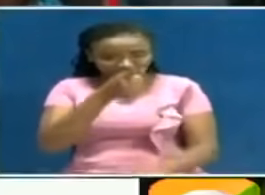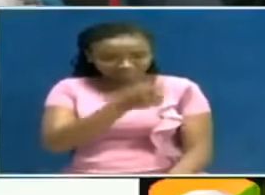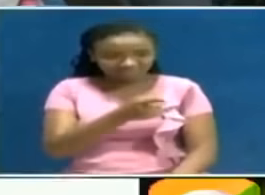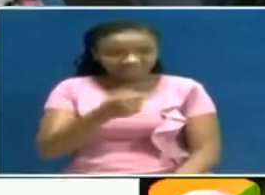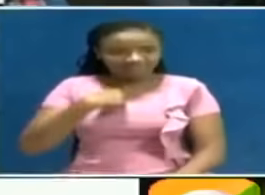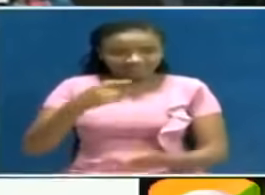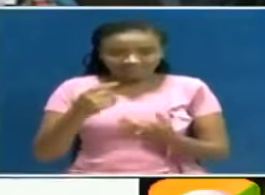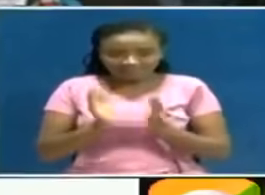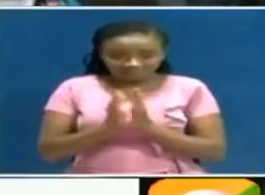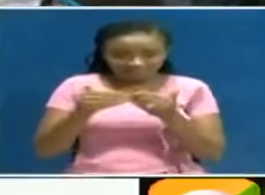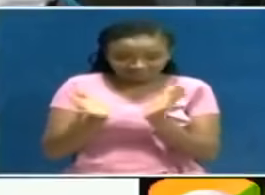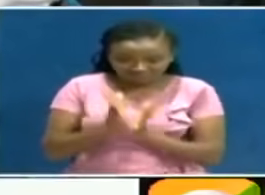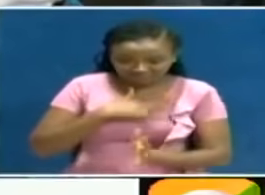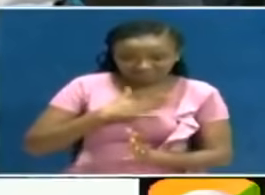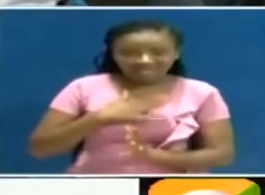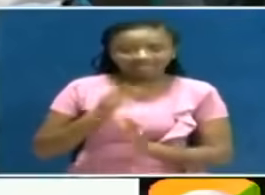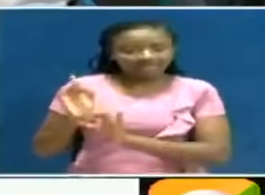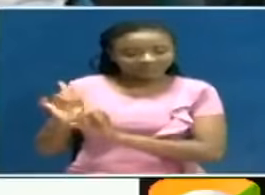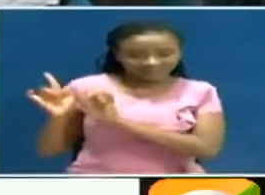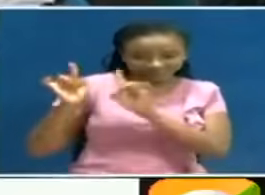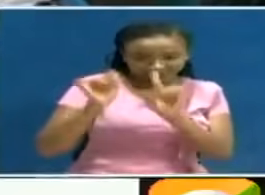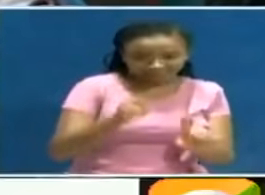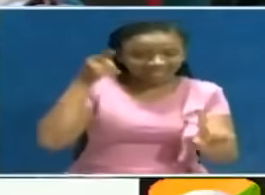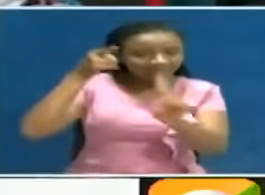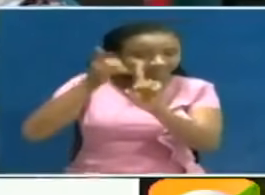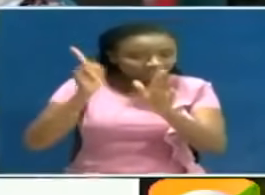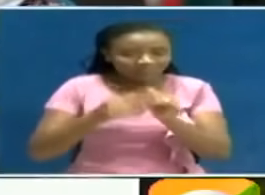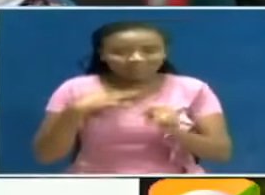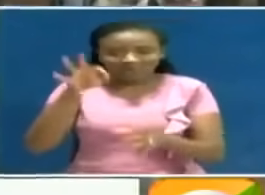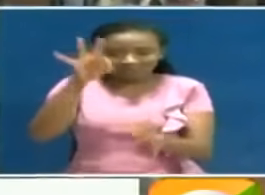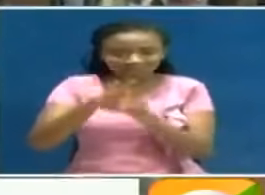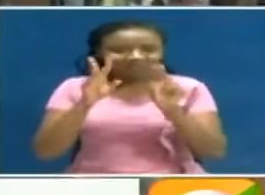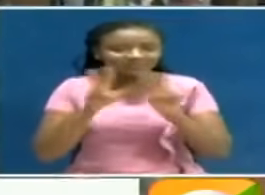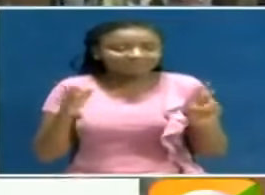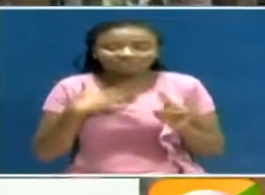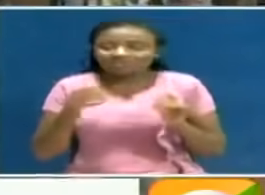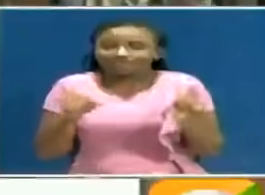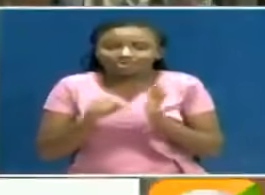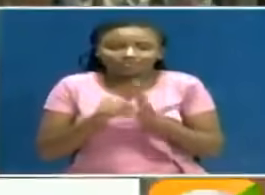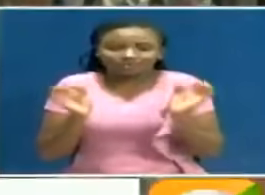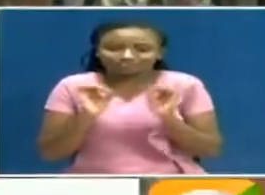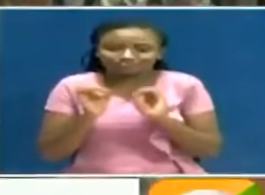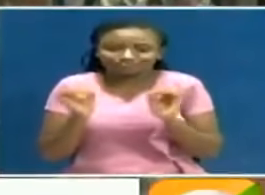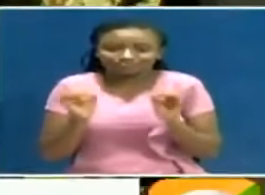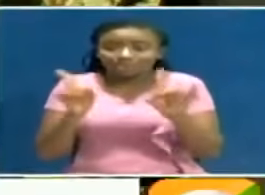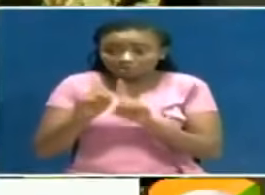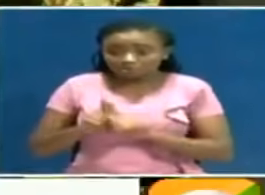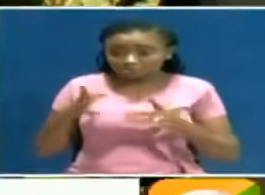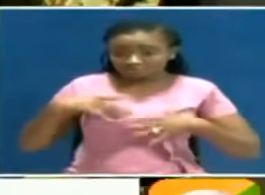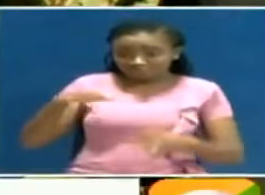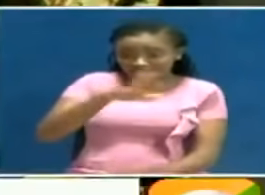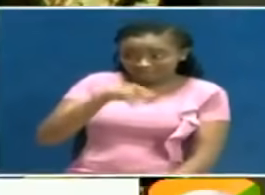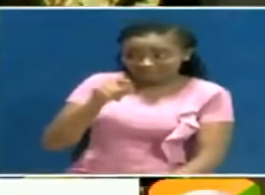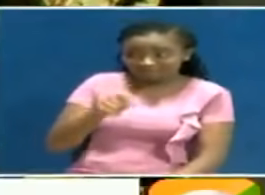kijiji mzima tumekuja hapa ili tuweze kuhakikisha tumepiga kura kwa amani, hatutaki furugu yoyote. Baada ya wenyeji wa